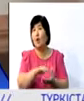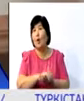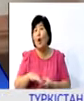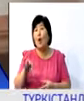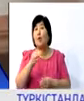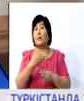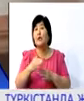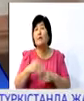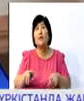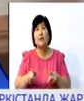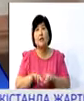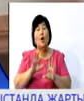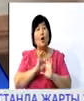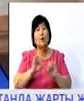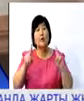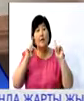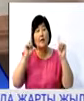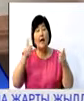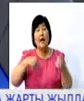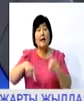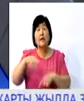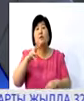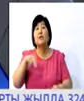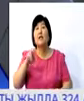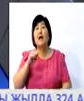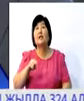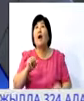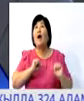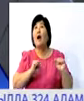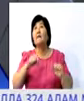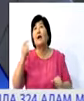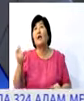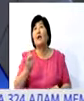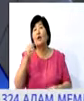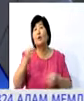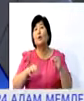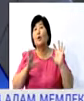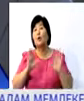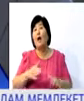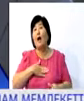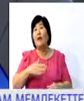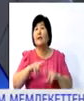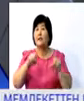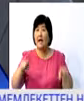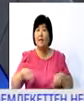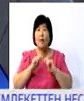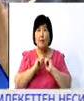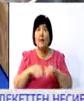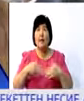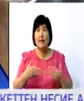облыстық филиалы және үздік деп танылған кәсіби медиатор мен адвокат экономикалық сот төрағасының алғыс хатымен марапатталды.